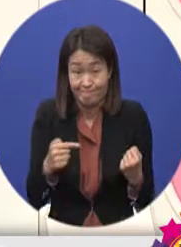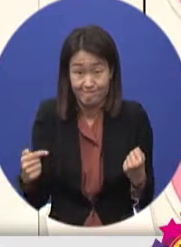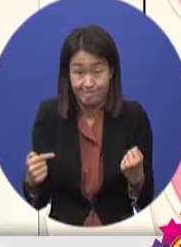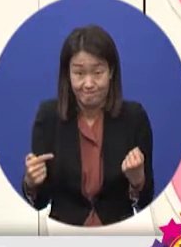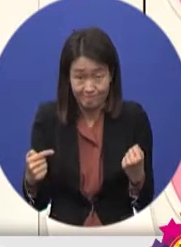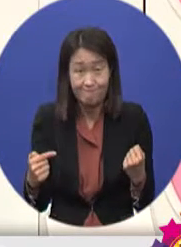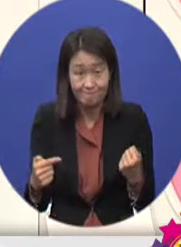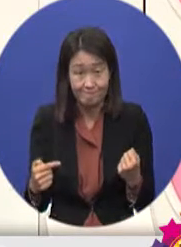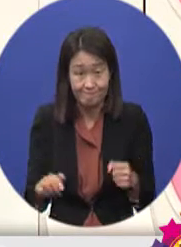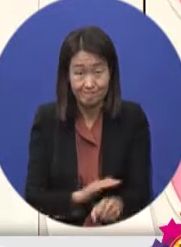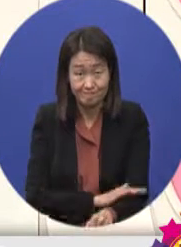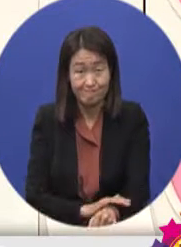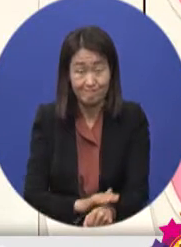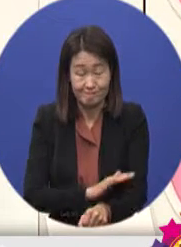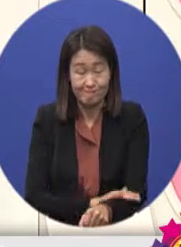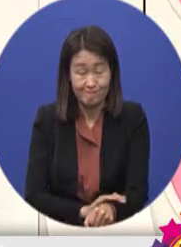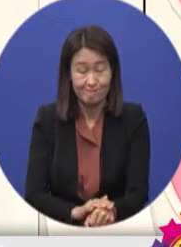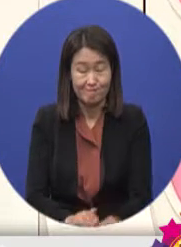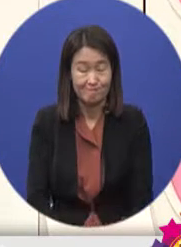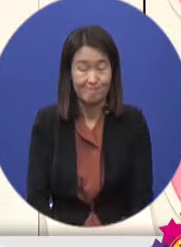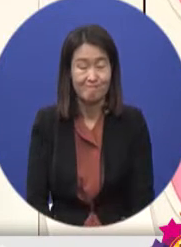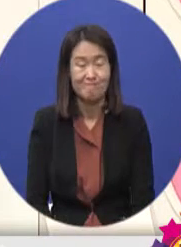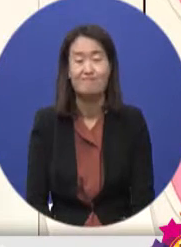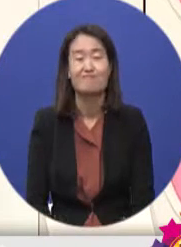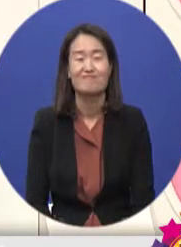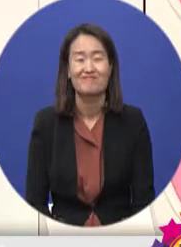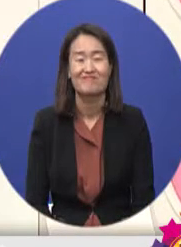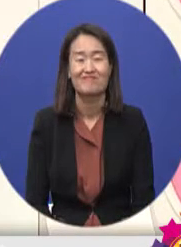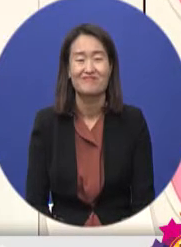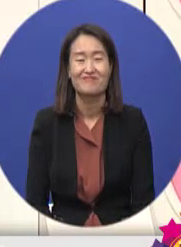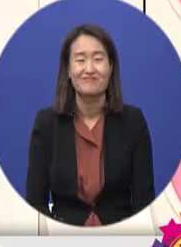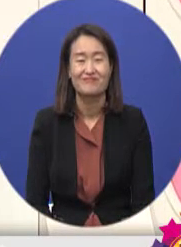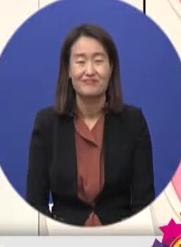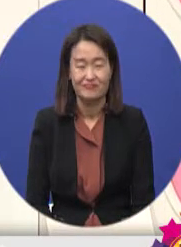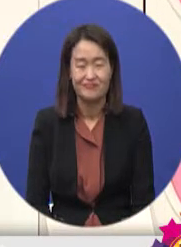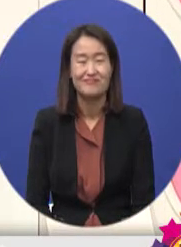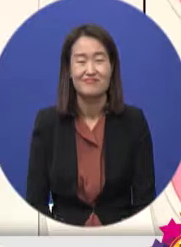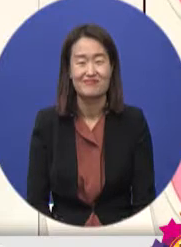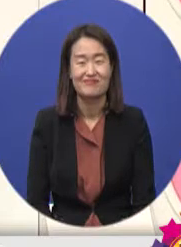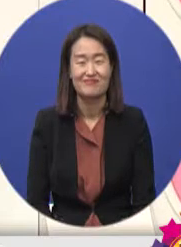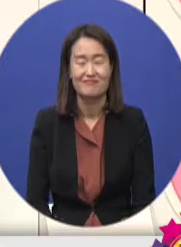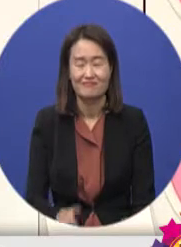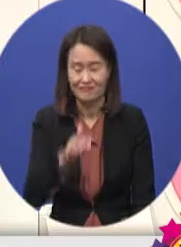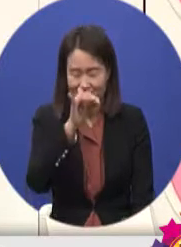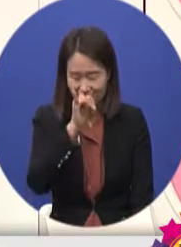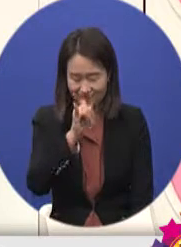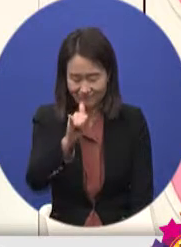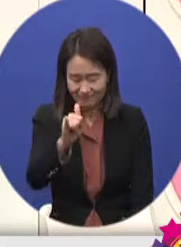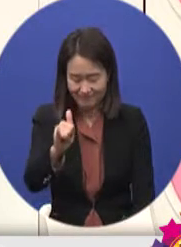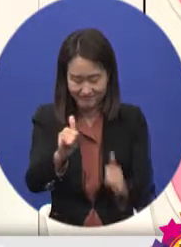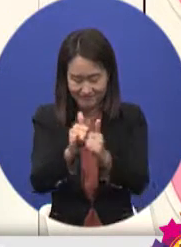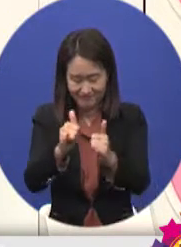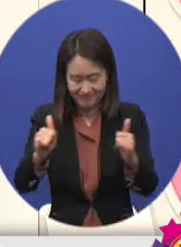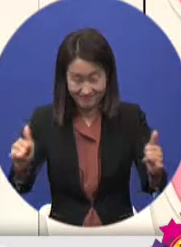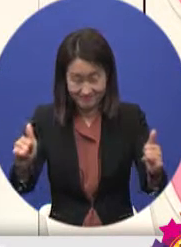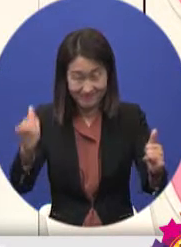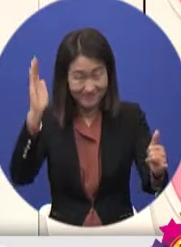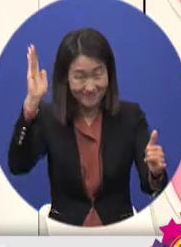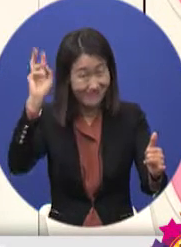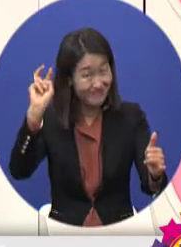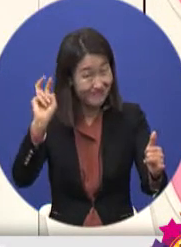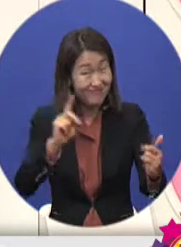건강하게 그래 커주면 된 좋지요. 네. 예. 예. 훌륭한 사람 되거라 이런